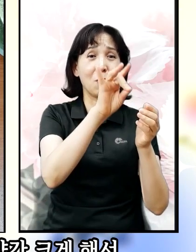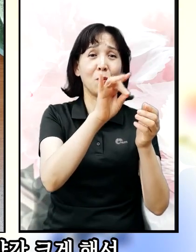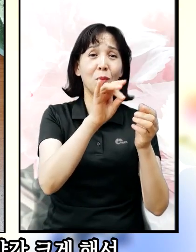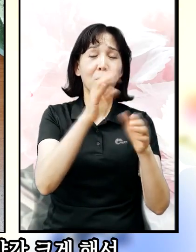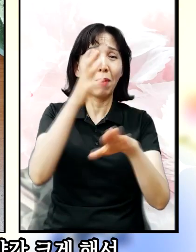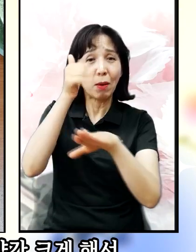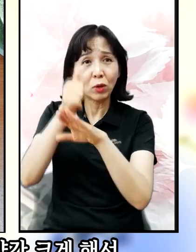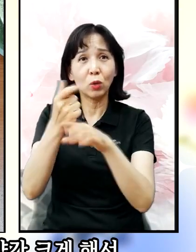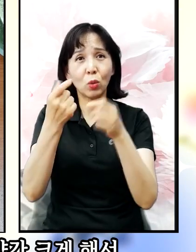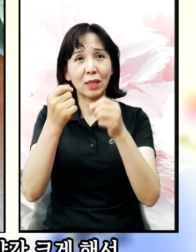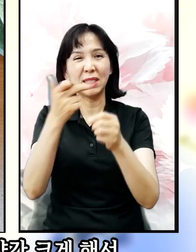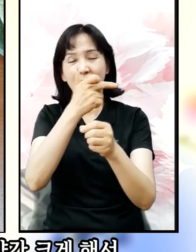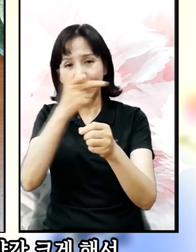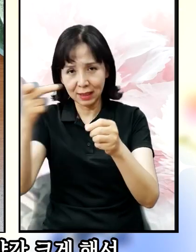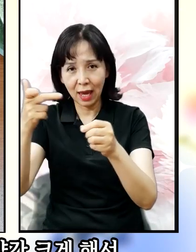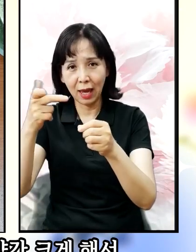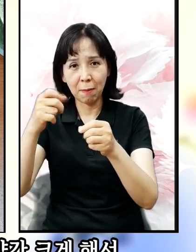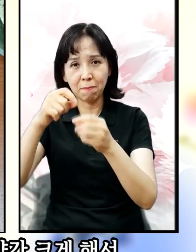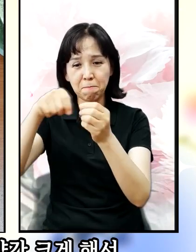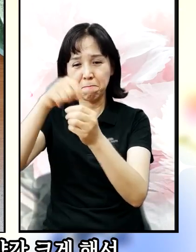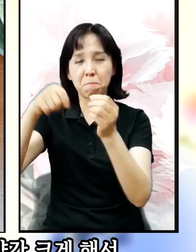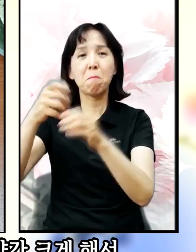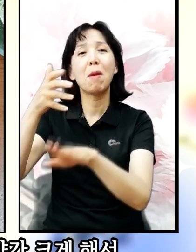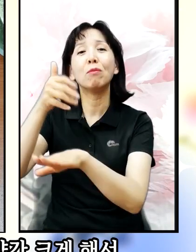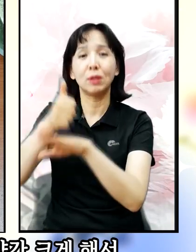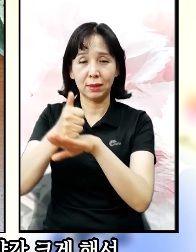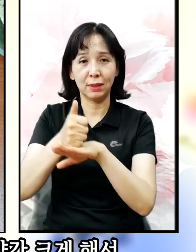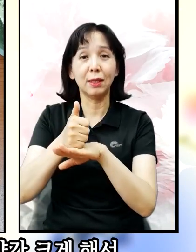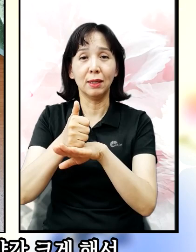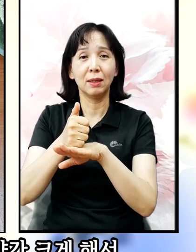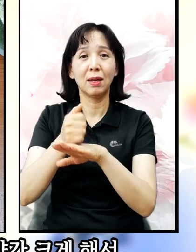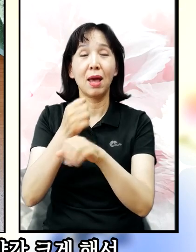마찬가지로 끝에도 매듭을 약간 크게 해서,